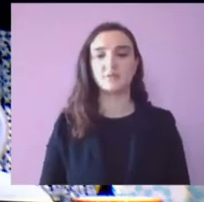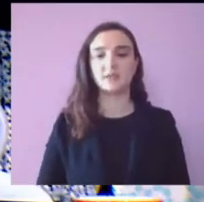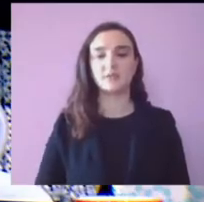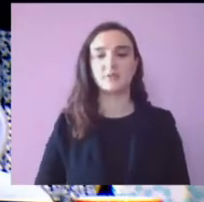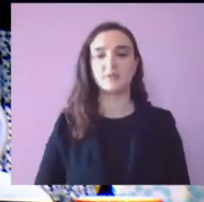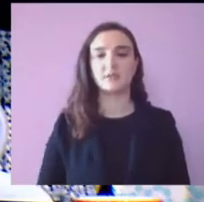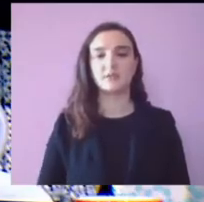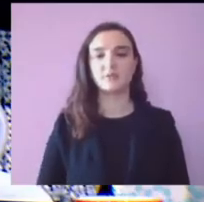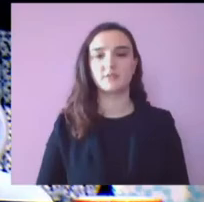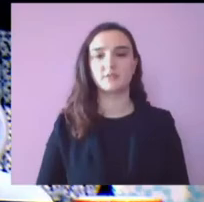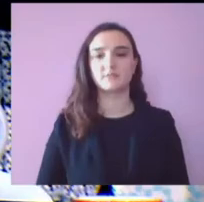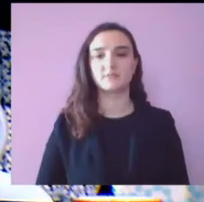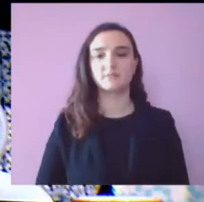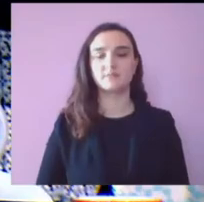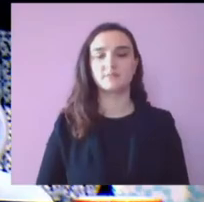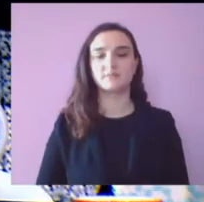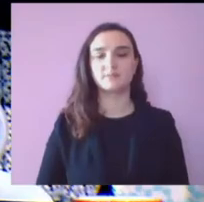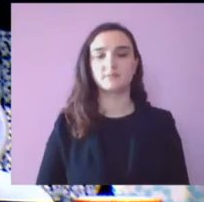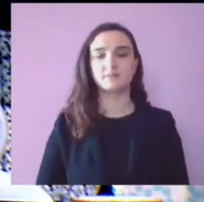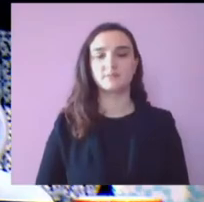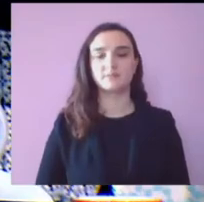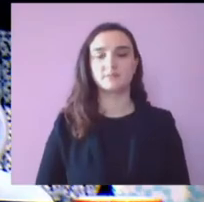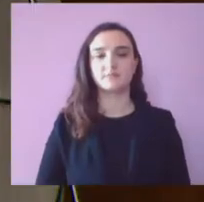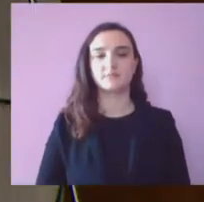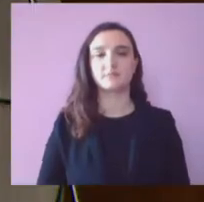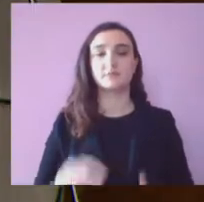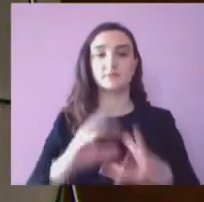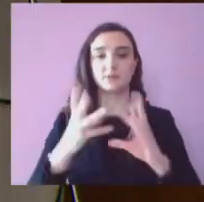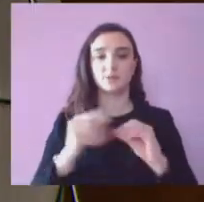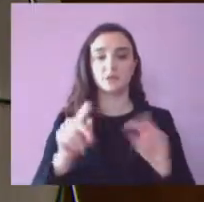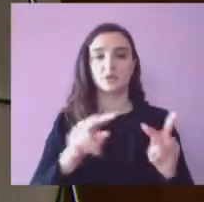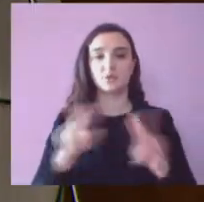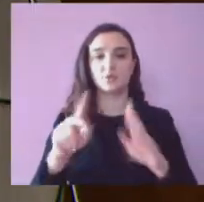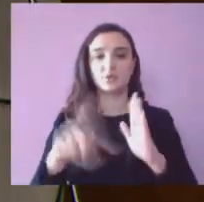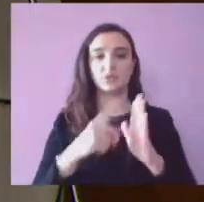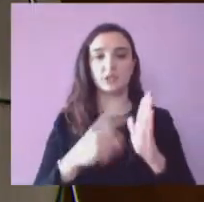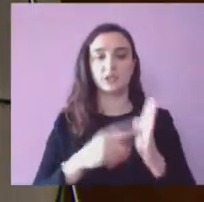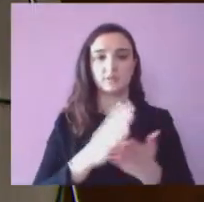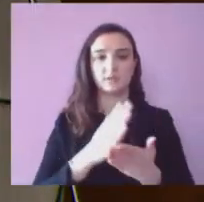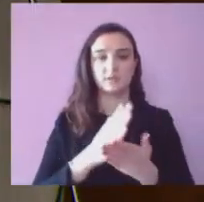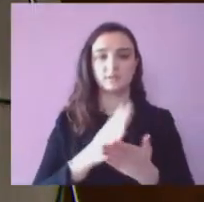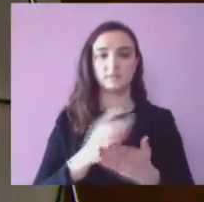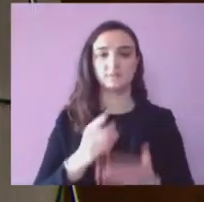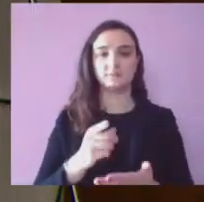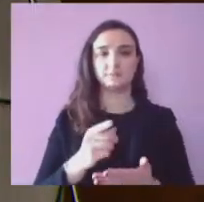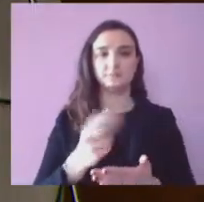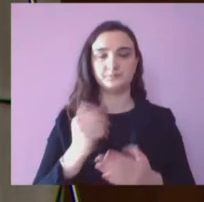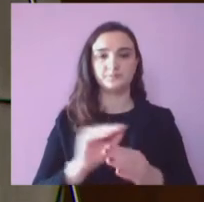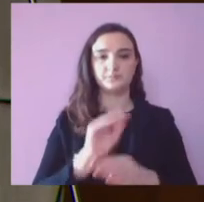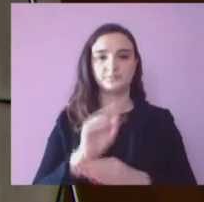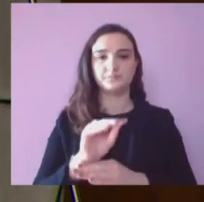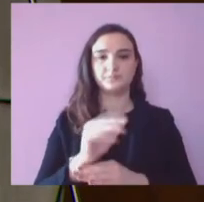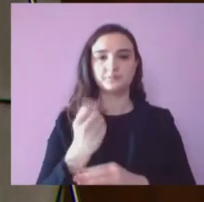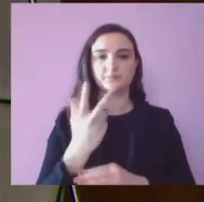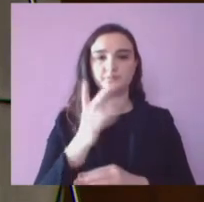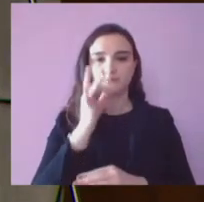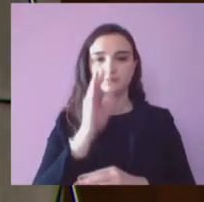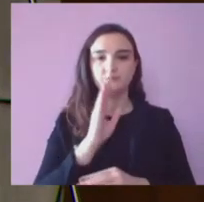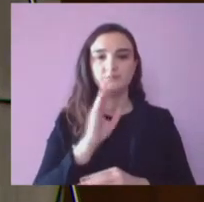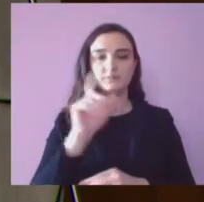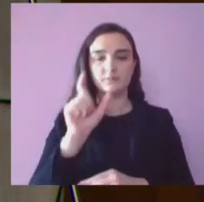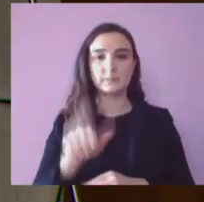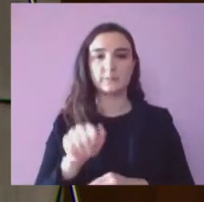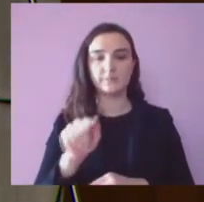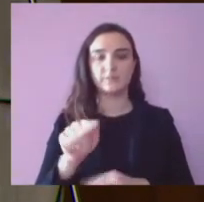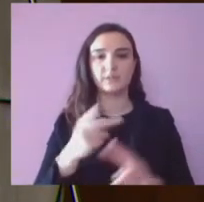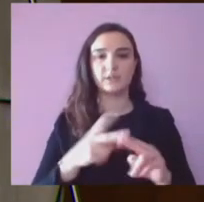რთული ურთიერთობა? გვეკითხება. სხვათაშორის ანალოგიური კითხვაა, მე დავამატებ 13 წლის გოგონა, რომელიც იმის